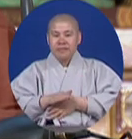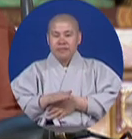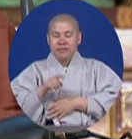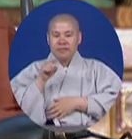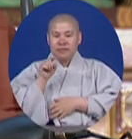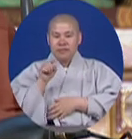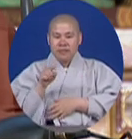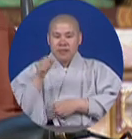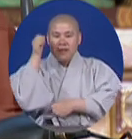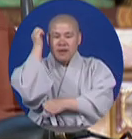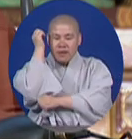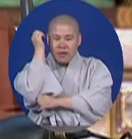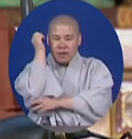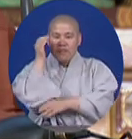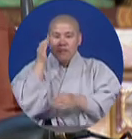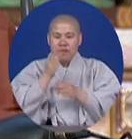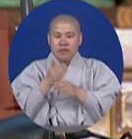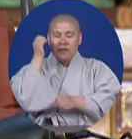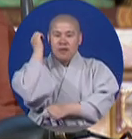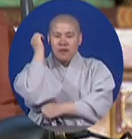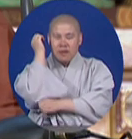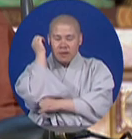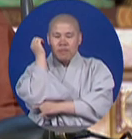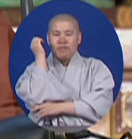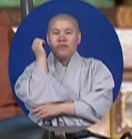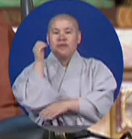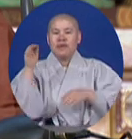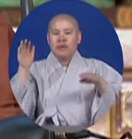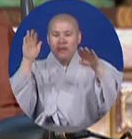그 아주 근본 중에 근본이 무명입니다.